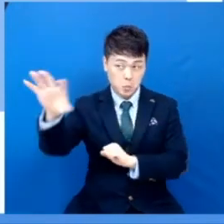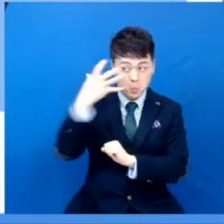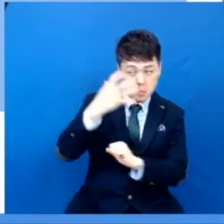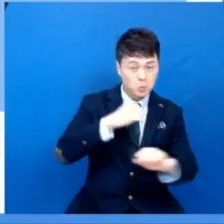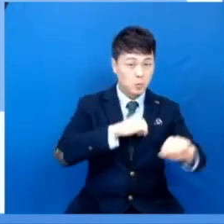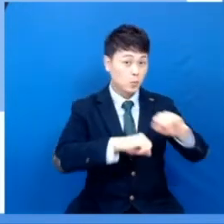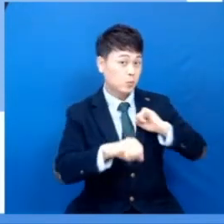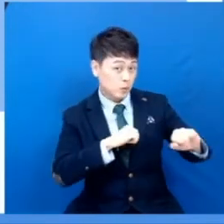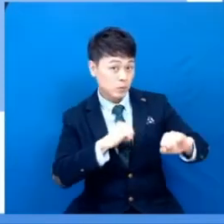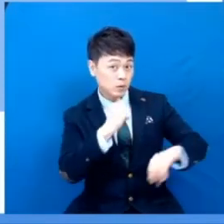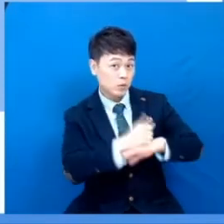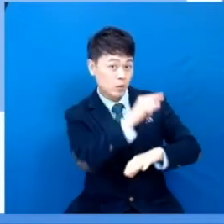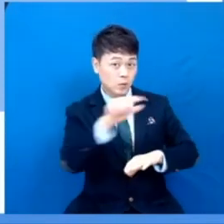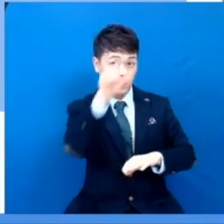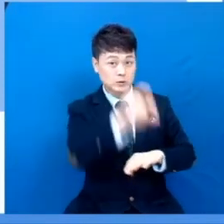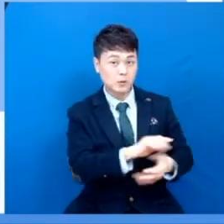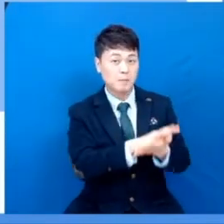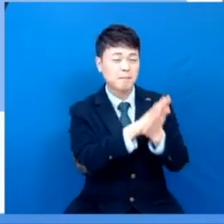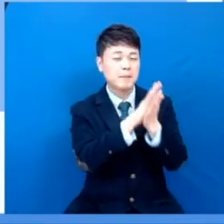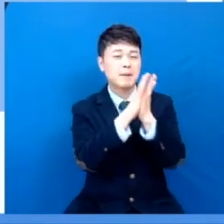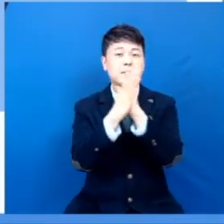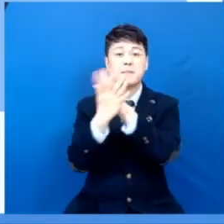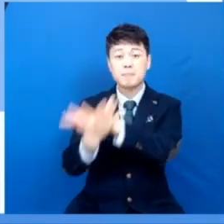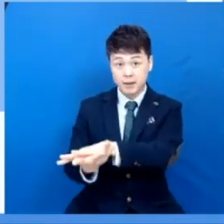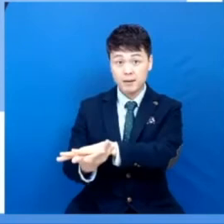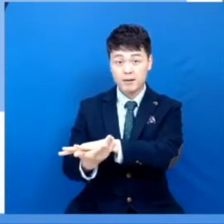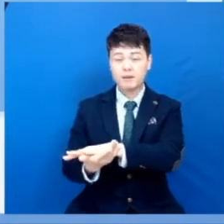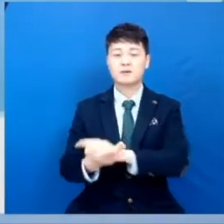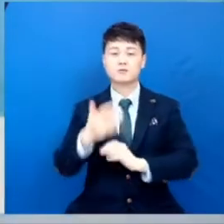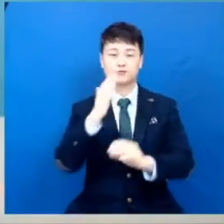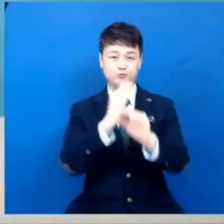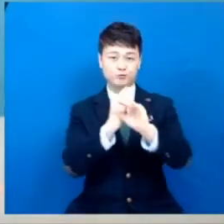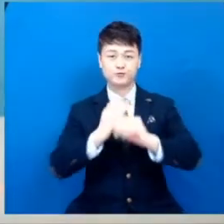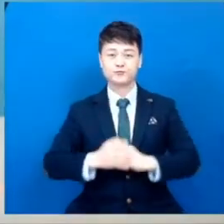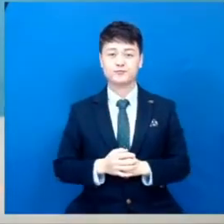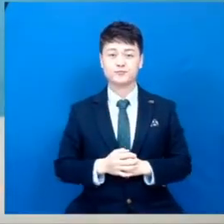긍정 행동 변화가 이루어지고 있습니다